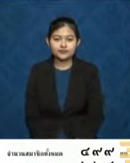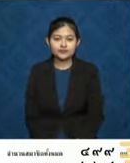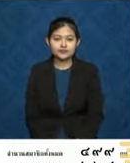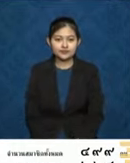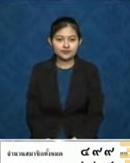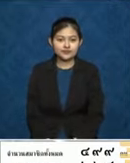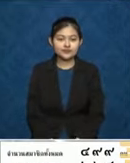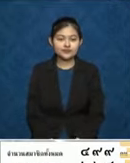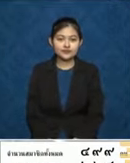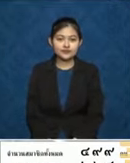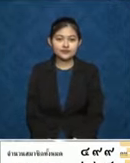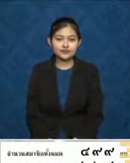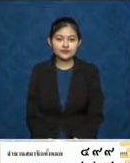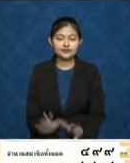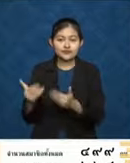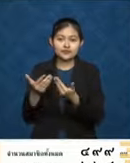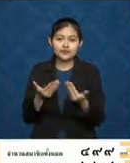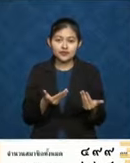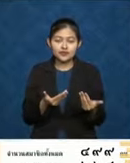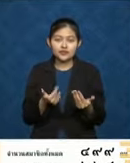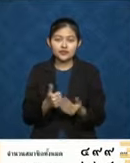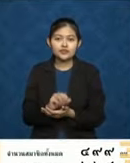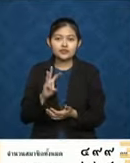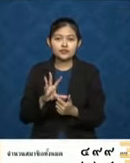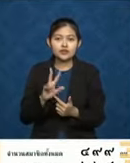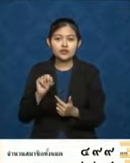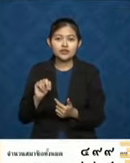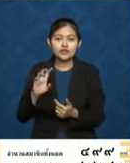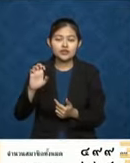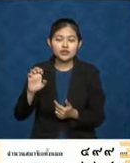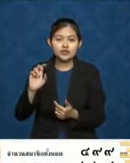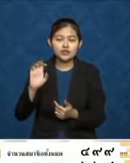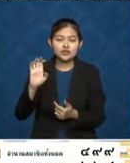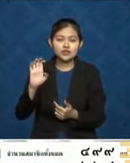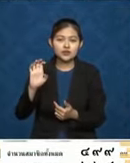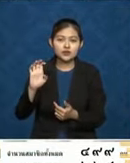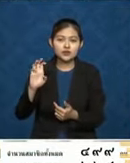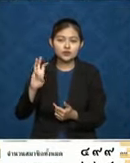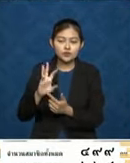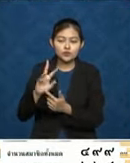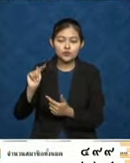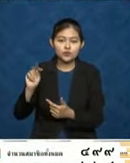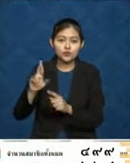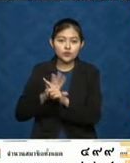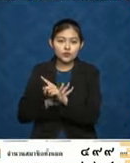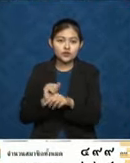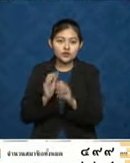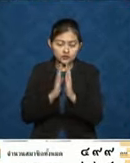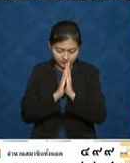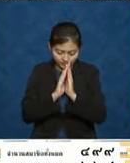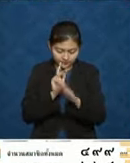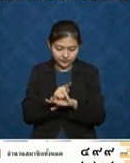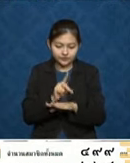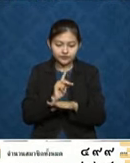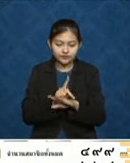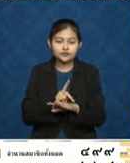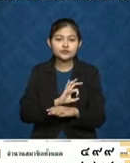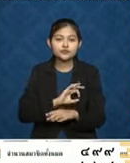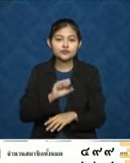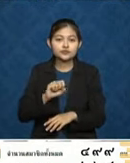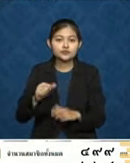ขอเชิญคุณวิวัฒน์สมบูรณ์ครับท่านประธานที่เคารพครับกระผมวิวัฒน์สมบูรณ์ผู้แทนราษฎร